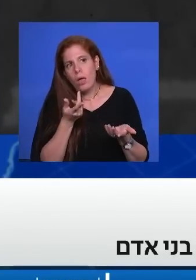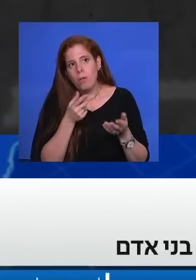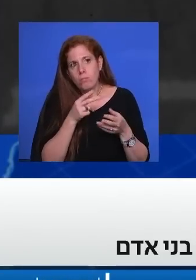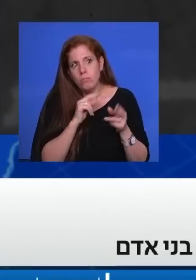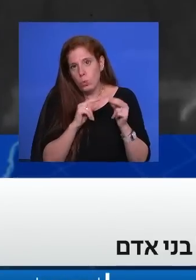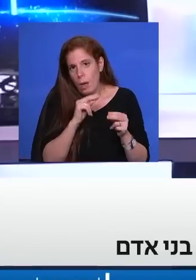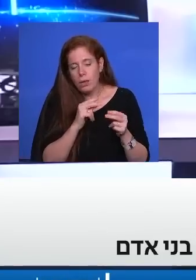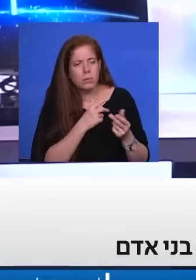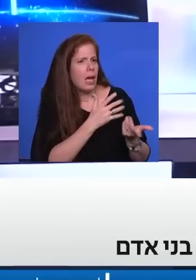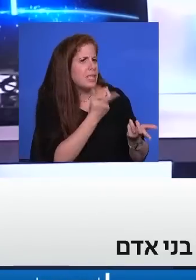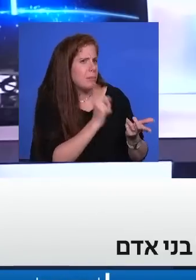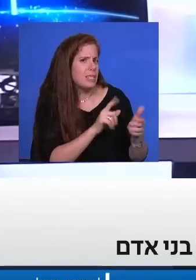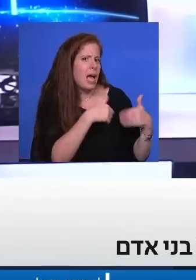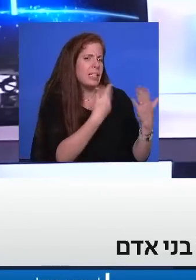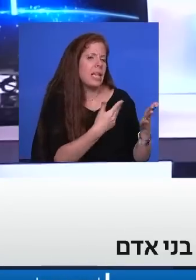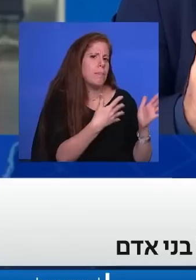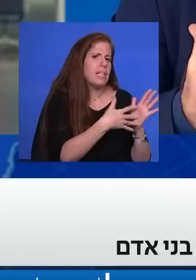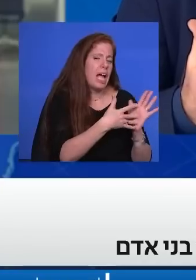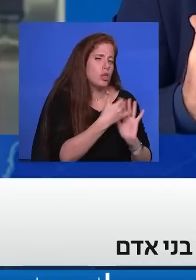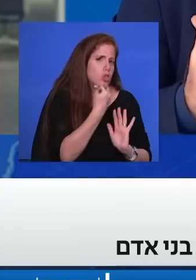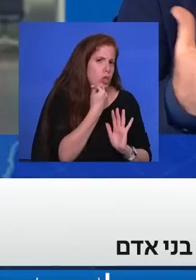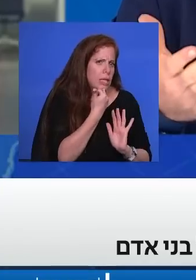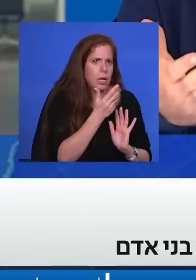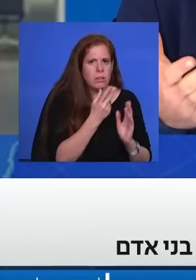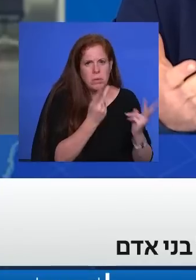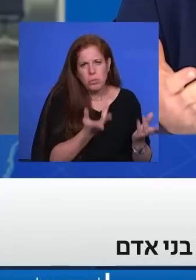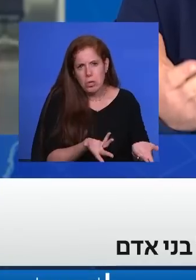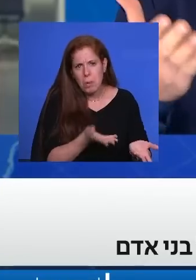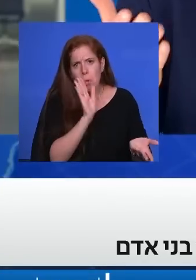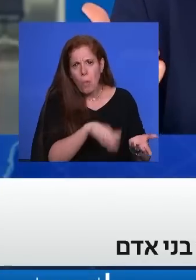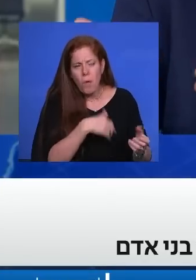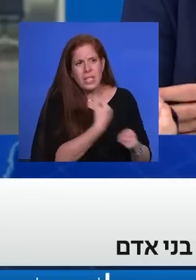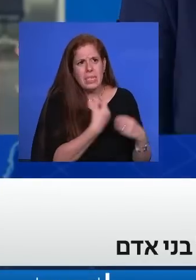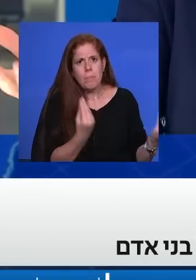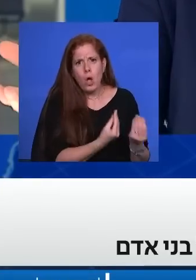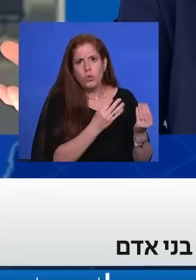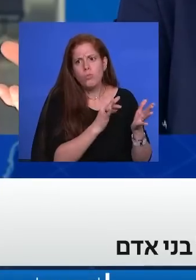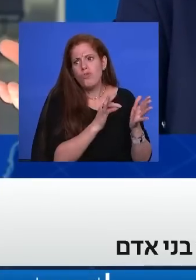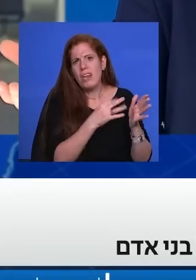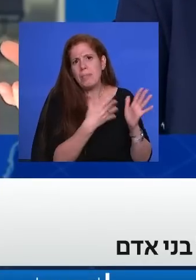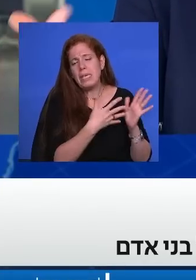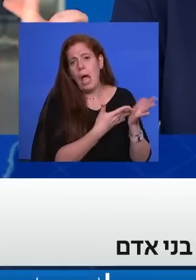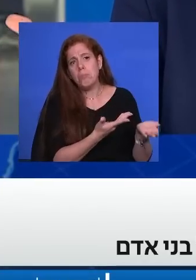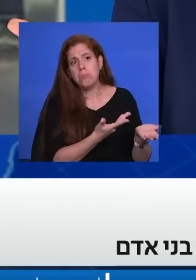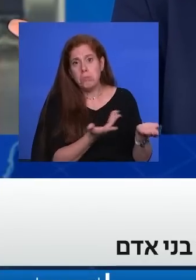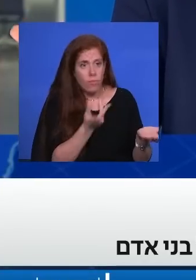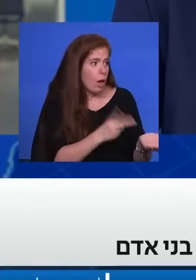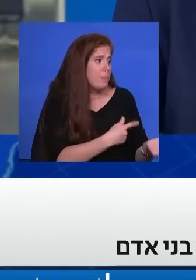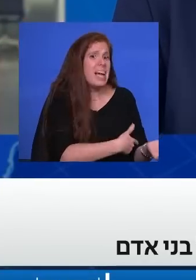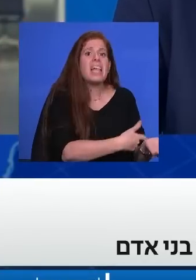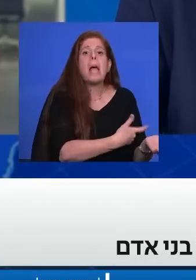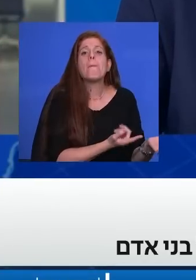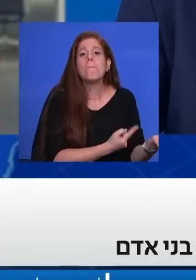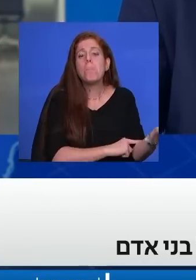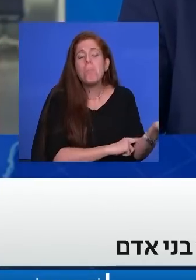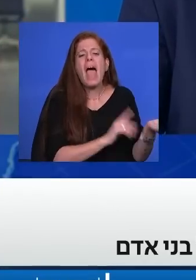תגיד, אם אני צריך לתת בדיקת שתן בשביל זה, אז מה זה משנה? אני מקום אחר עשיתי משהו בשביל לעשות בדיקה. אני כבר אתן בדיקת דם וידעו אם יש לי סרטן. איך הנמלים הועילו